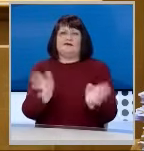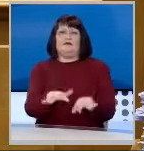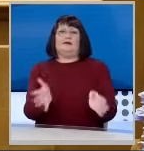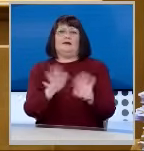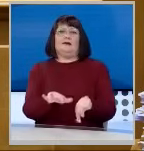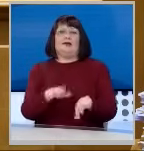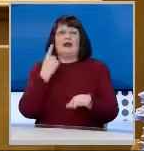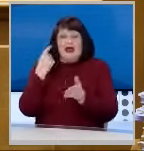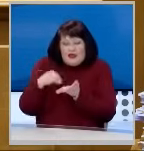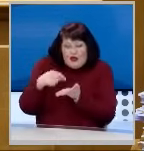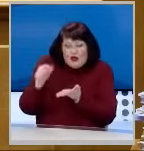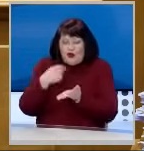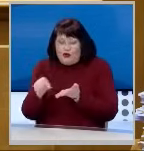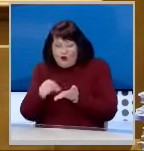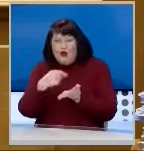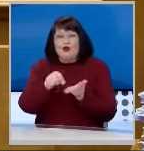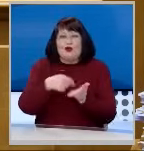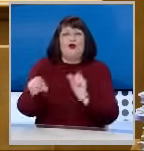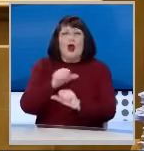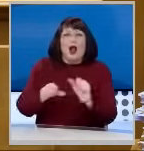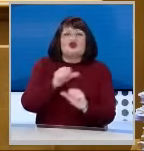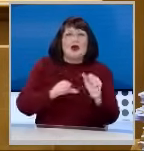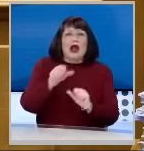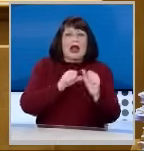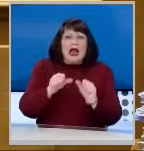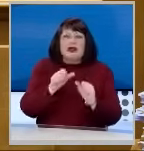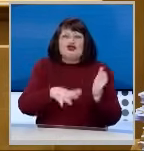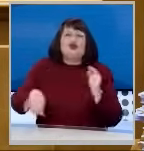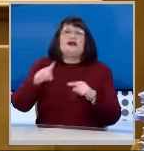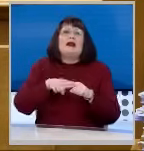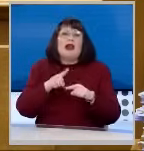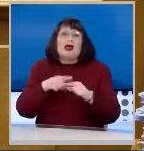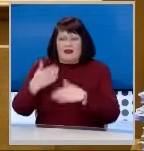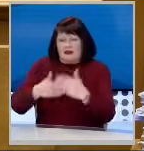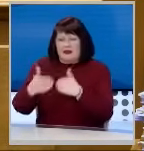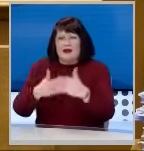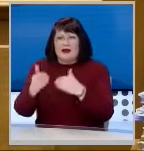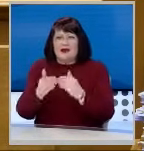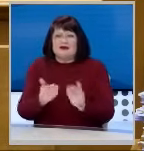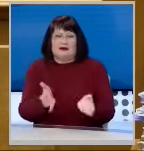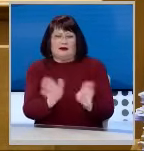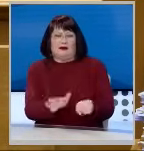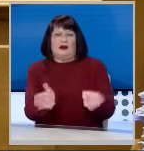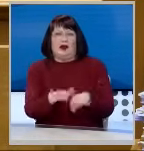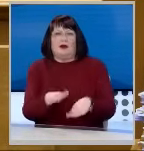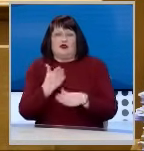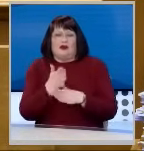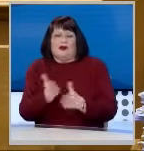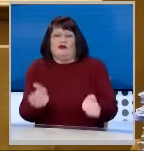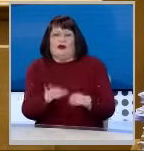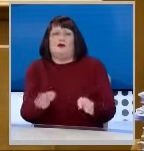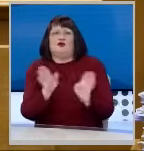και μπλάνκο έχετε μετατρέψει σε διαδικασία συγκάλυψης και